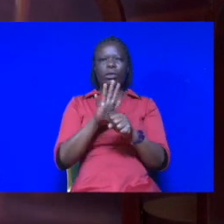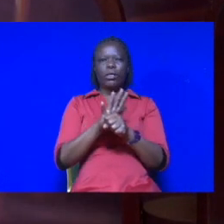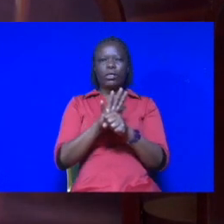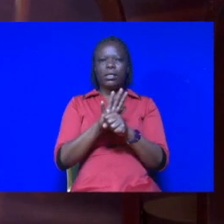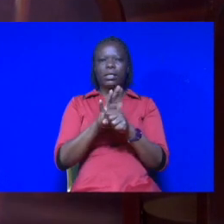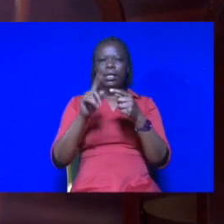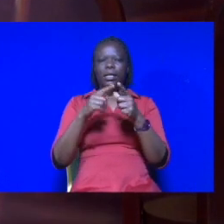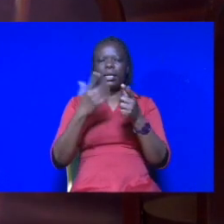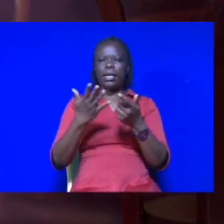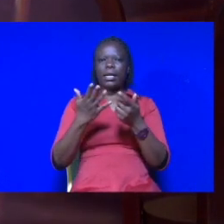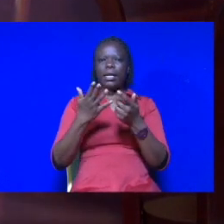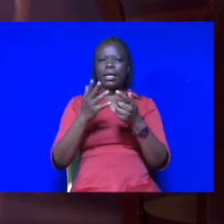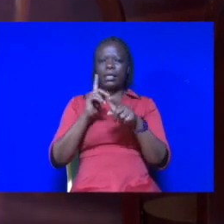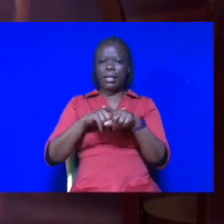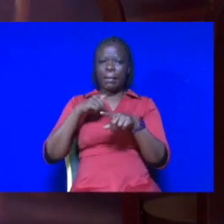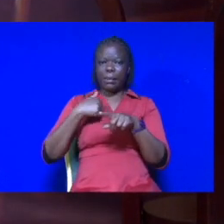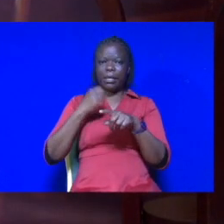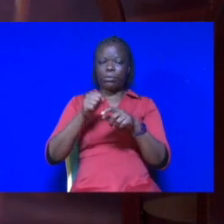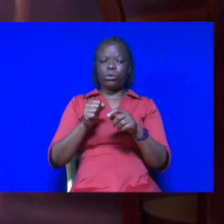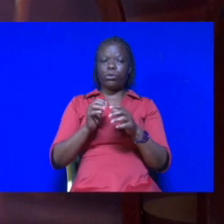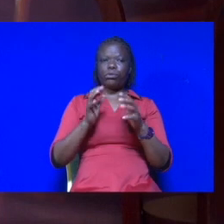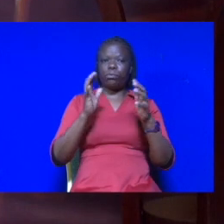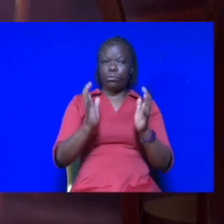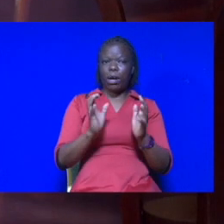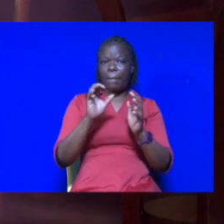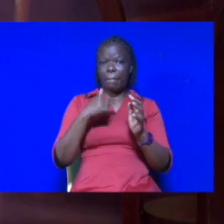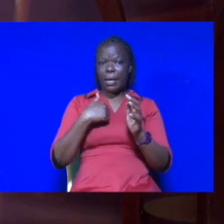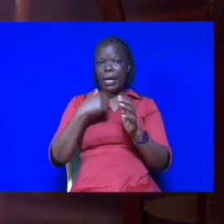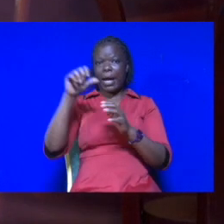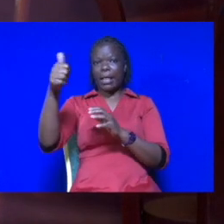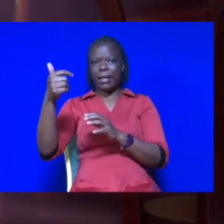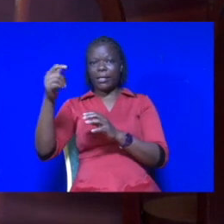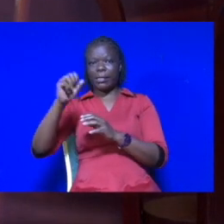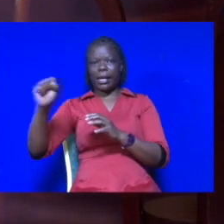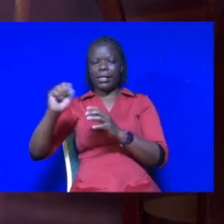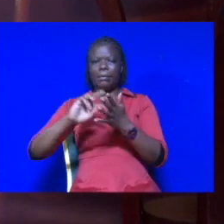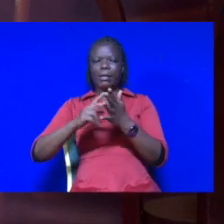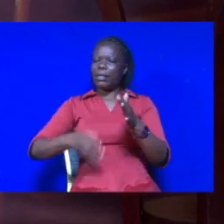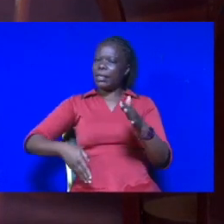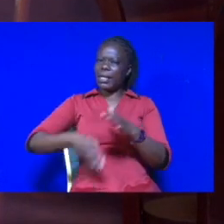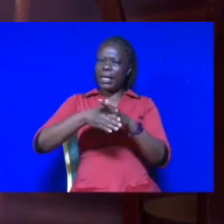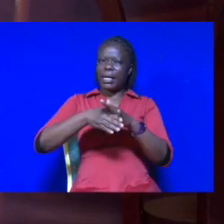Haya, ikafika saa yangu ya kushikia huyo mwenzangu. Akapiga mpira.